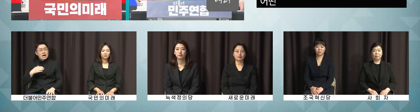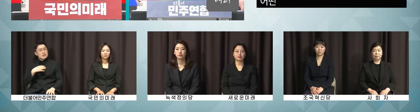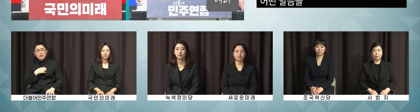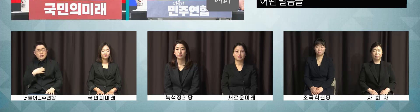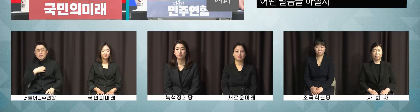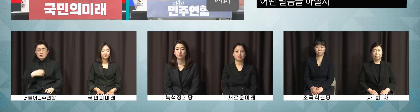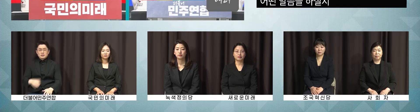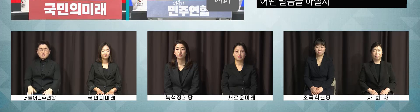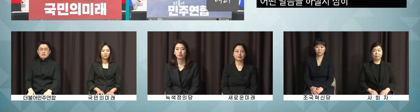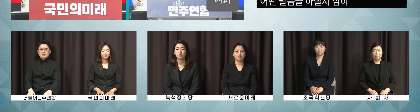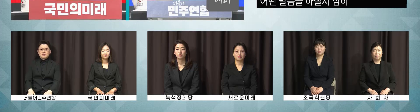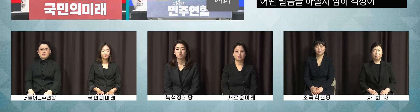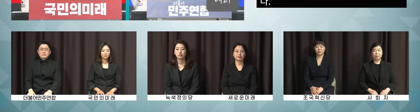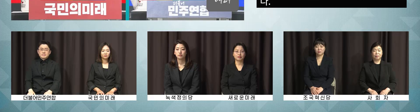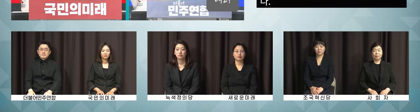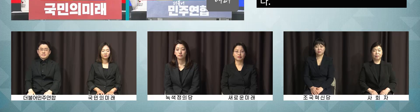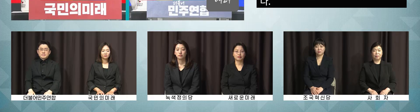됩니다.